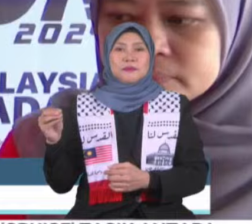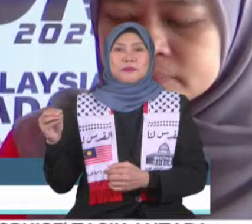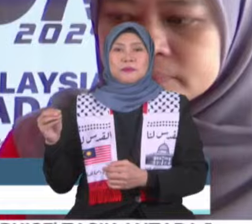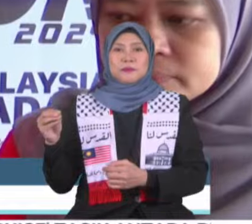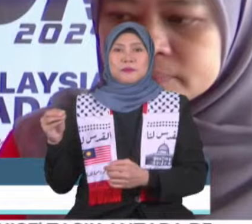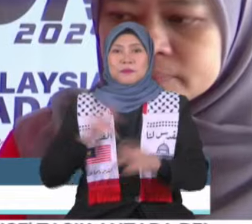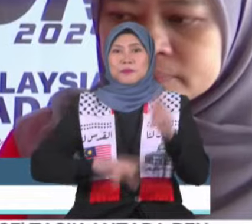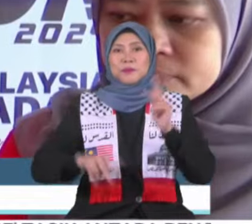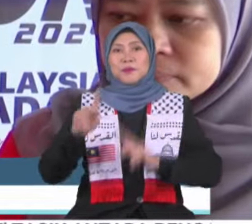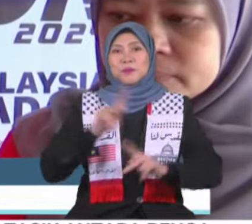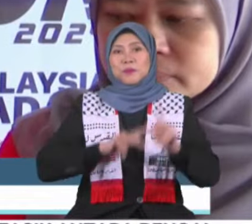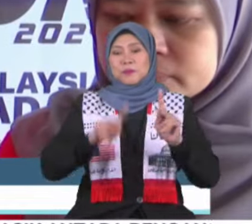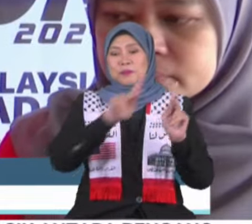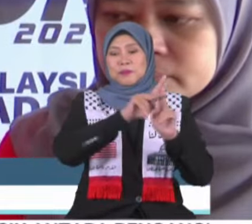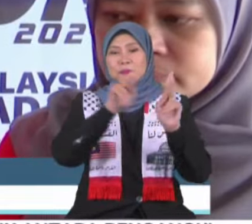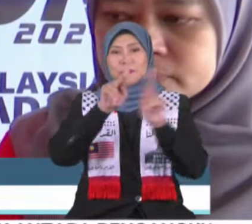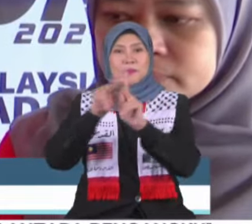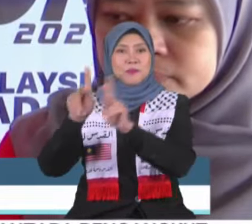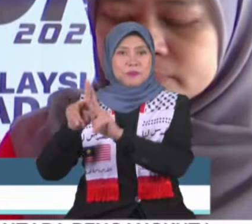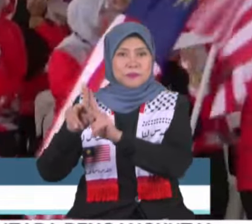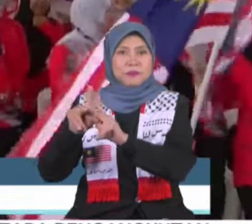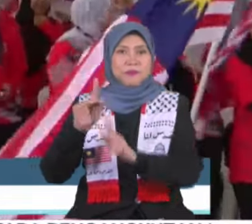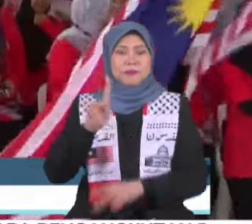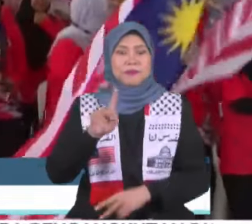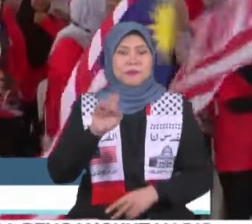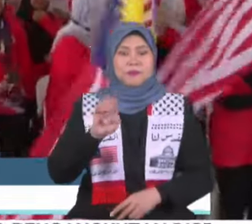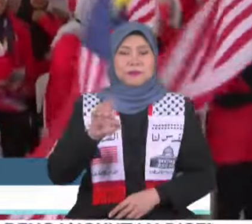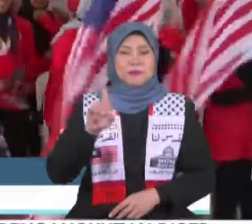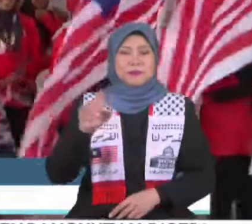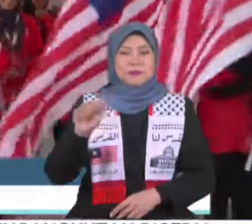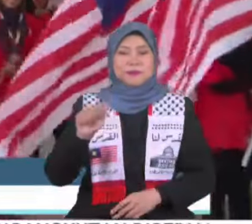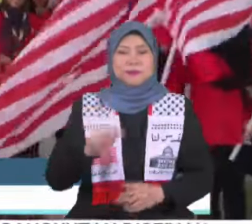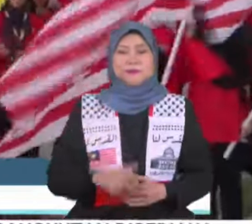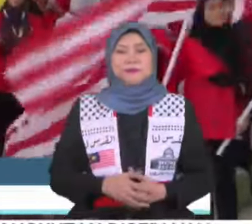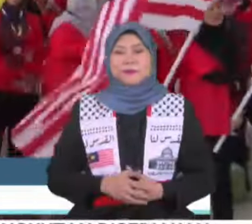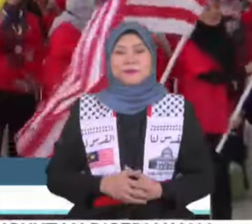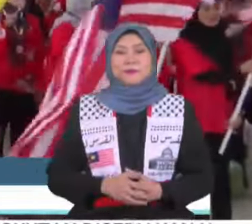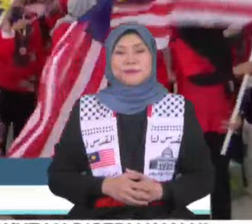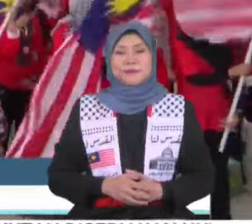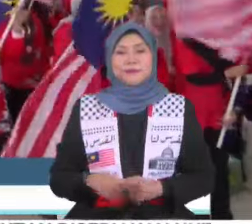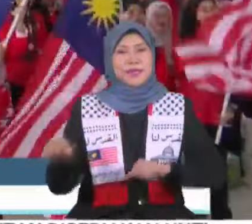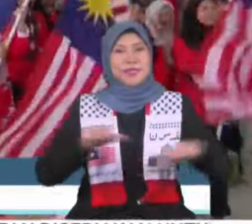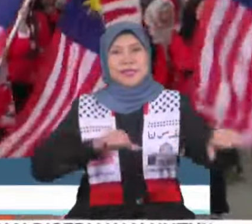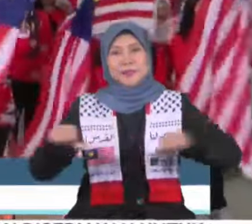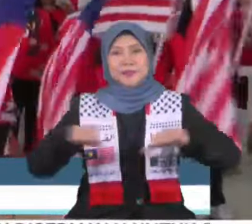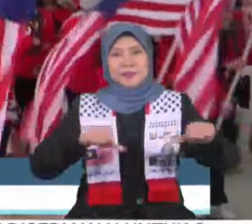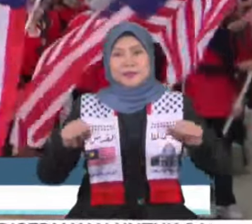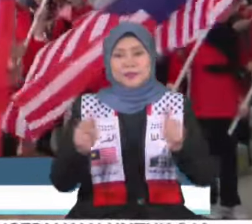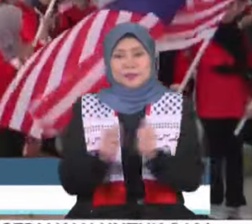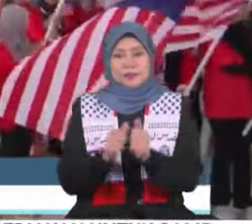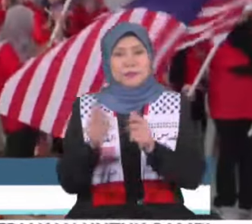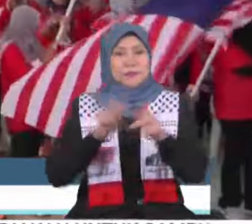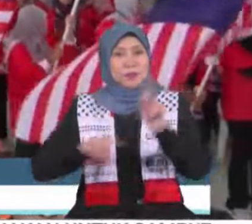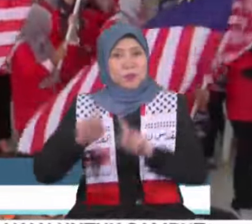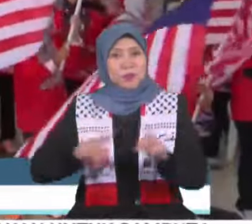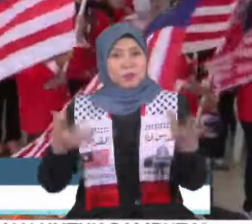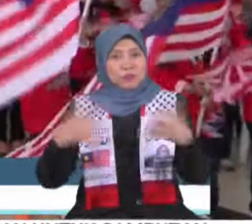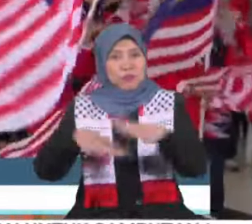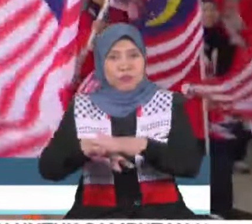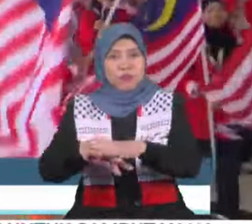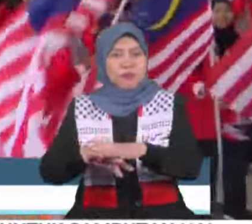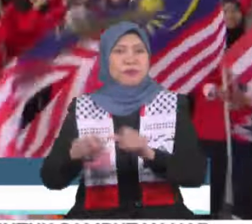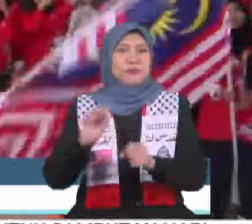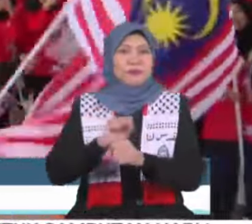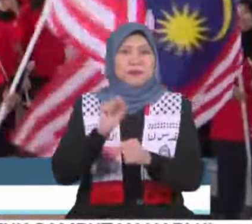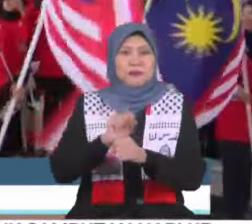penduduk kampung desa KEDA. Selain itu, aktiviti bersama penduduk sama ada dalam